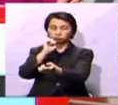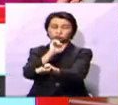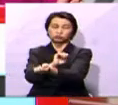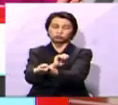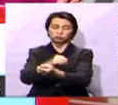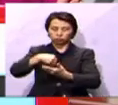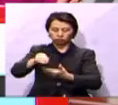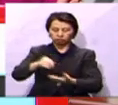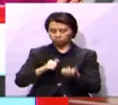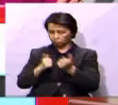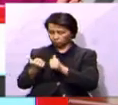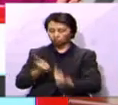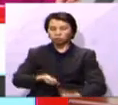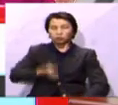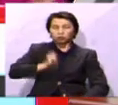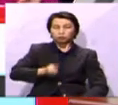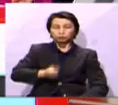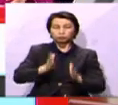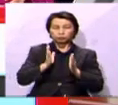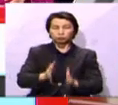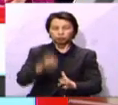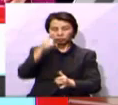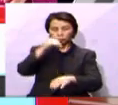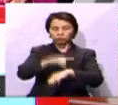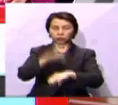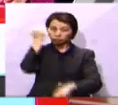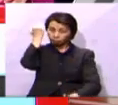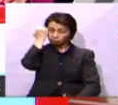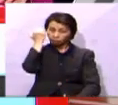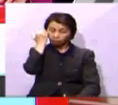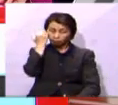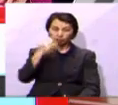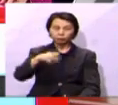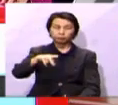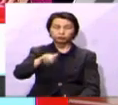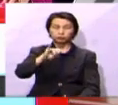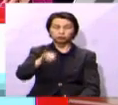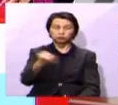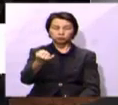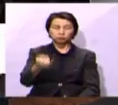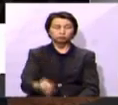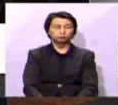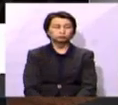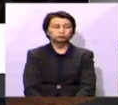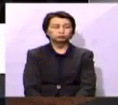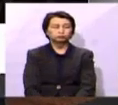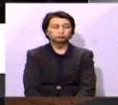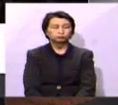dikeluarkan oleh Magistret Zaki Ashraf Zubir di Mahkamah Petaling Jaya.